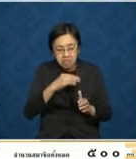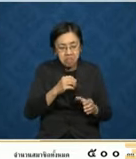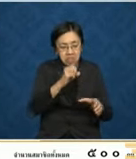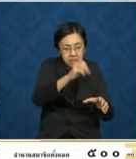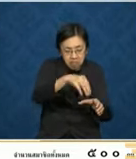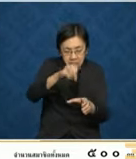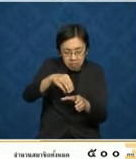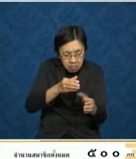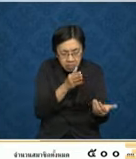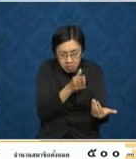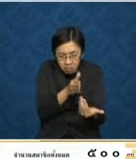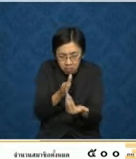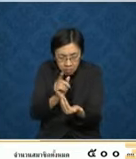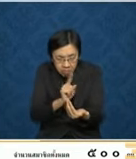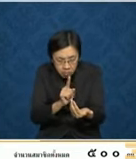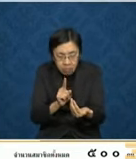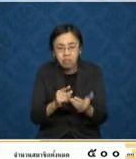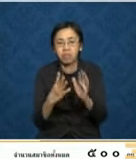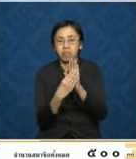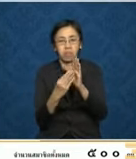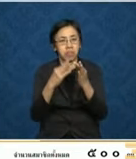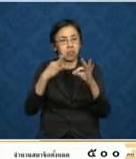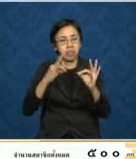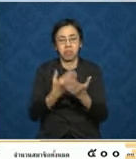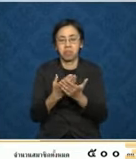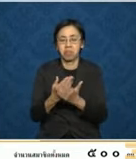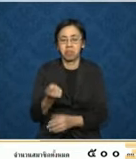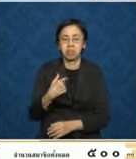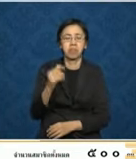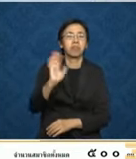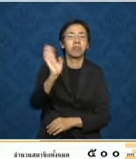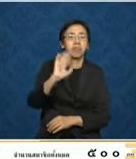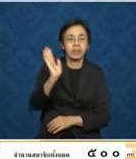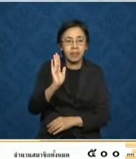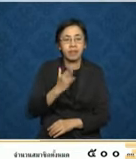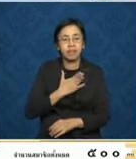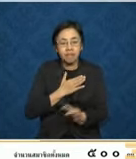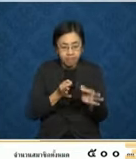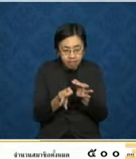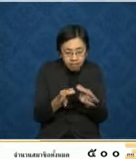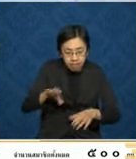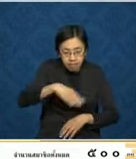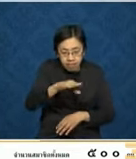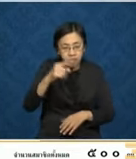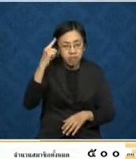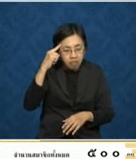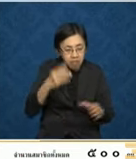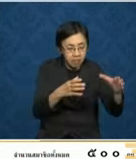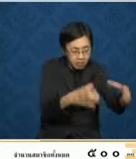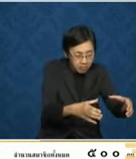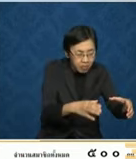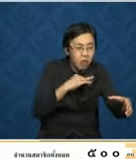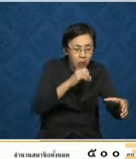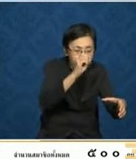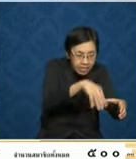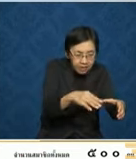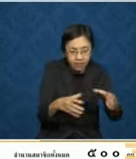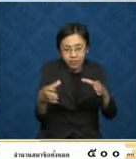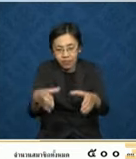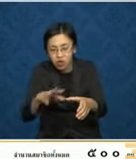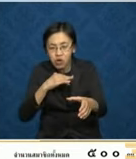ประชาชนฟรีค่ะไม่มีค่าใช้จ่ายโดยเขาเนี่ยจะสามารถช่วยเพิ่มความเข้าใจในการแยกขยะอย่างถูกวิธีเพื่อล